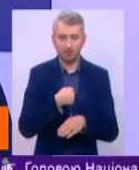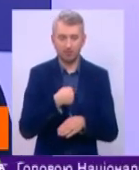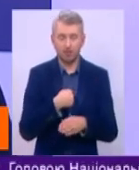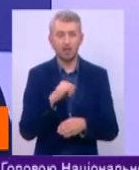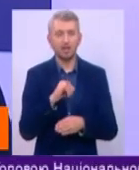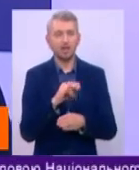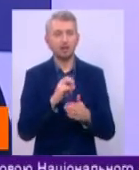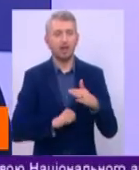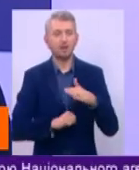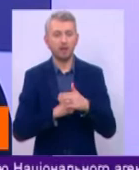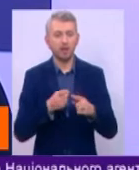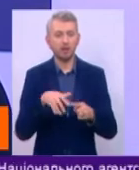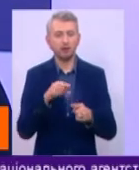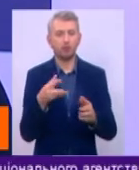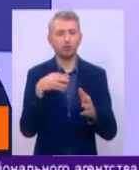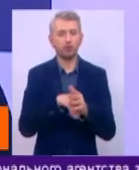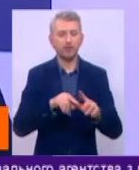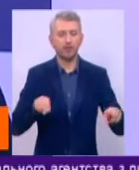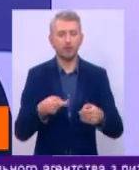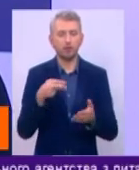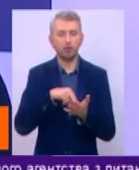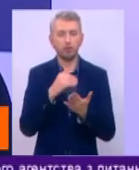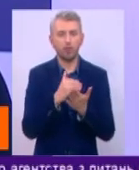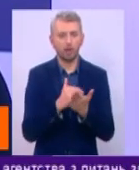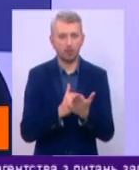на основании это все включается в реабилитационную программу